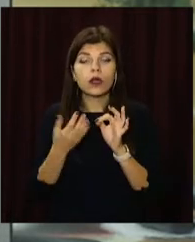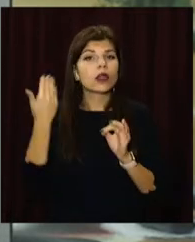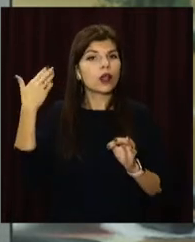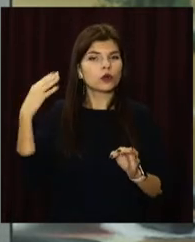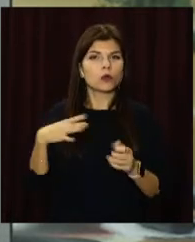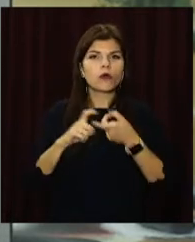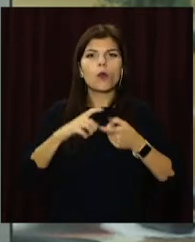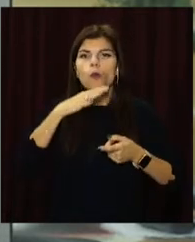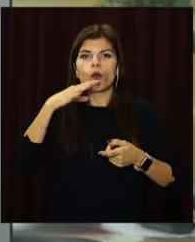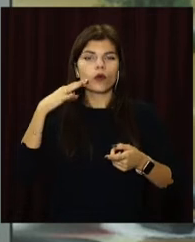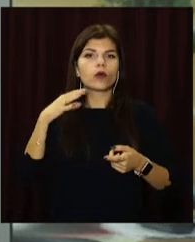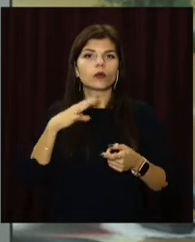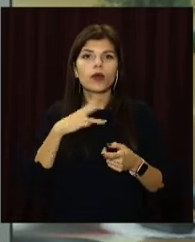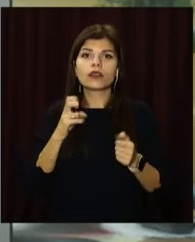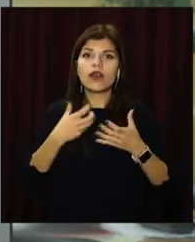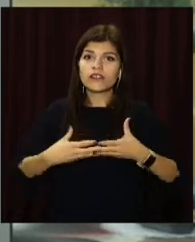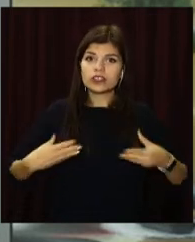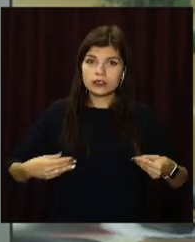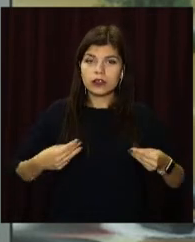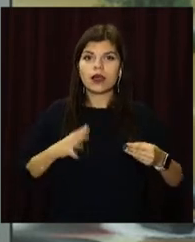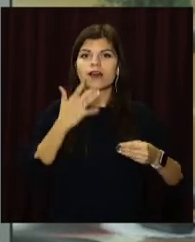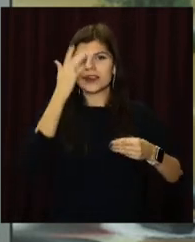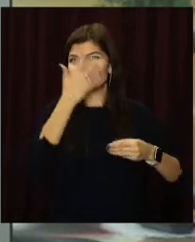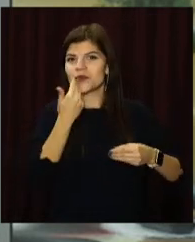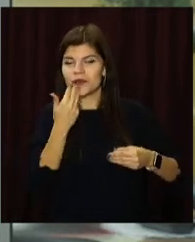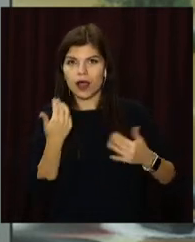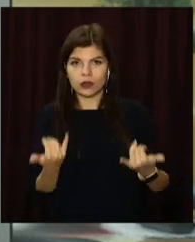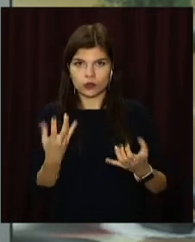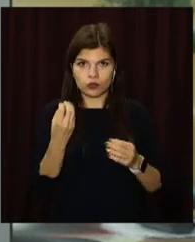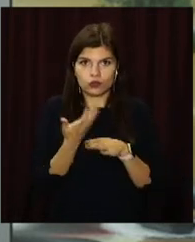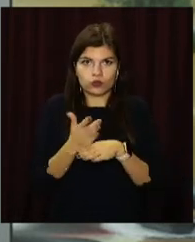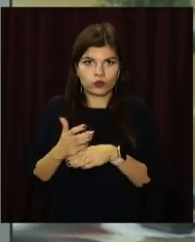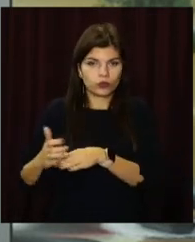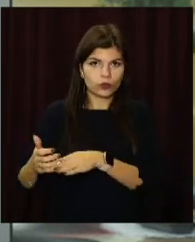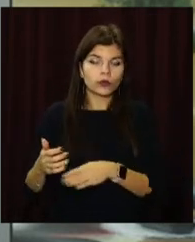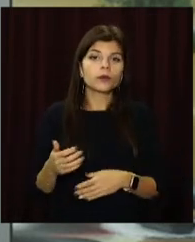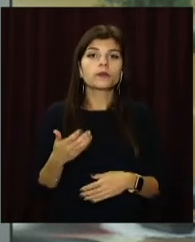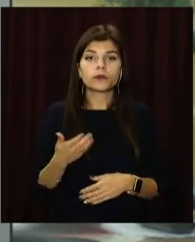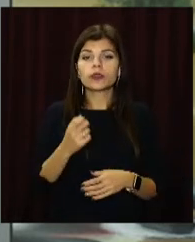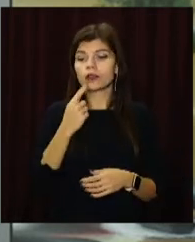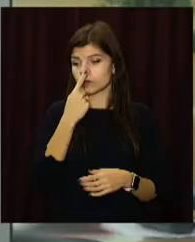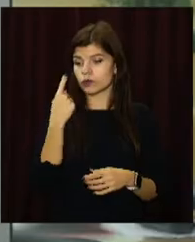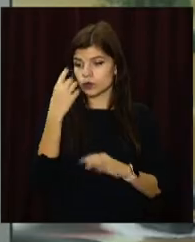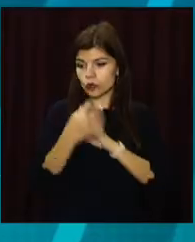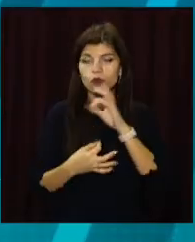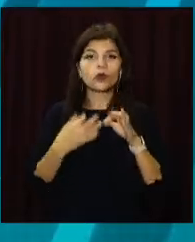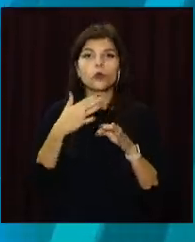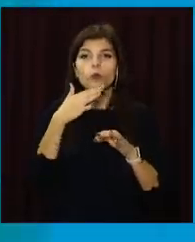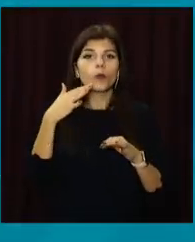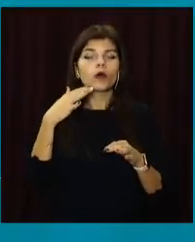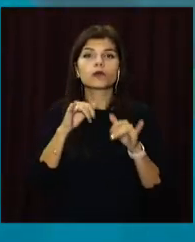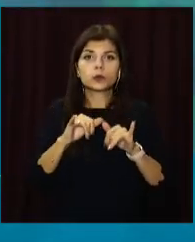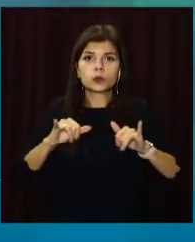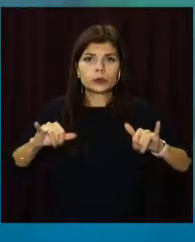випадків заражених діагностували навесні. А попередній рекорд смертності був всередині жовтня. За попередню добу в антилідерах за